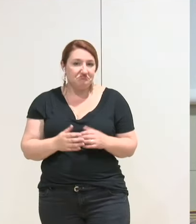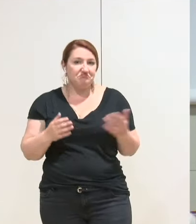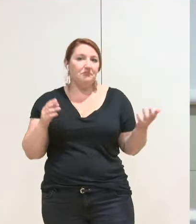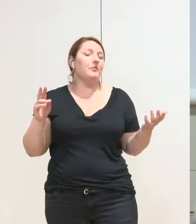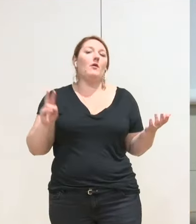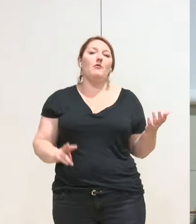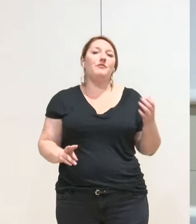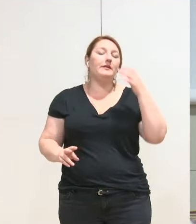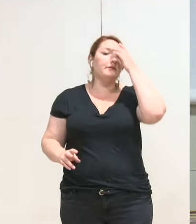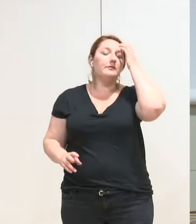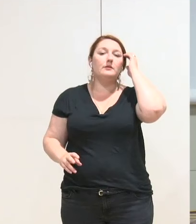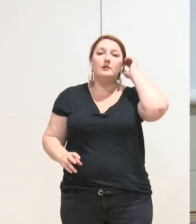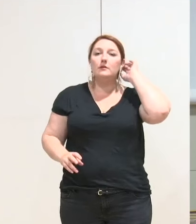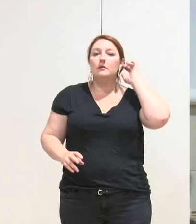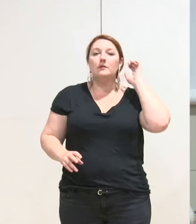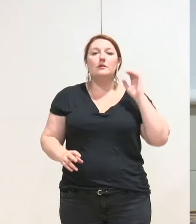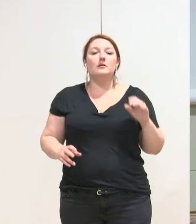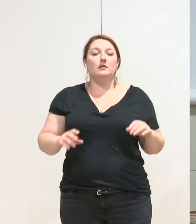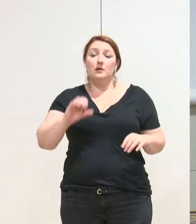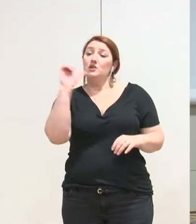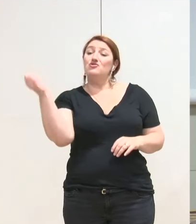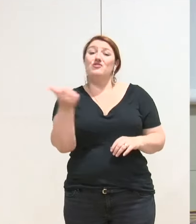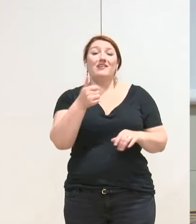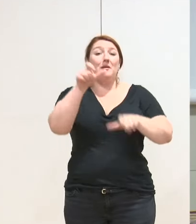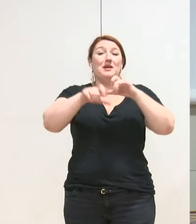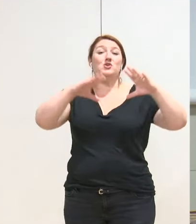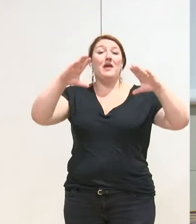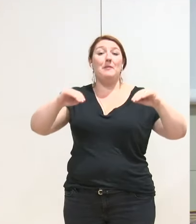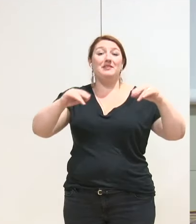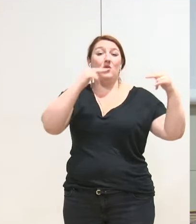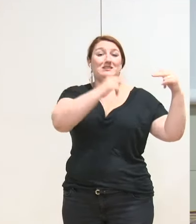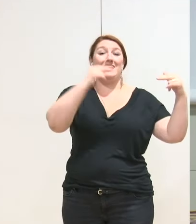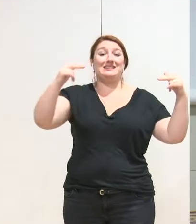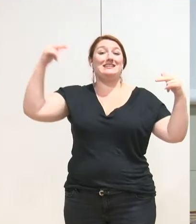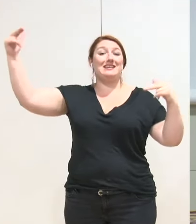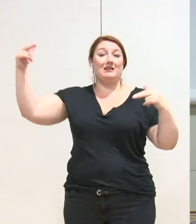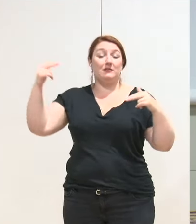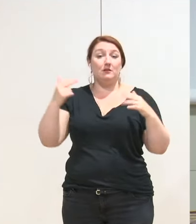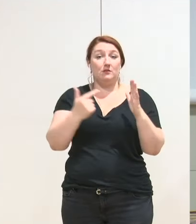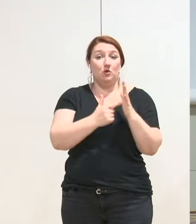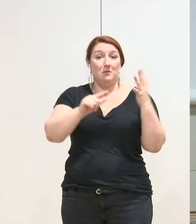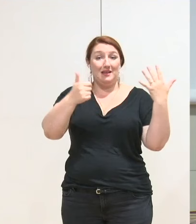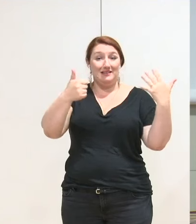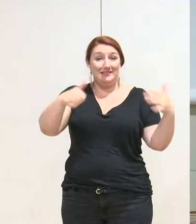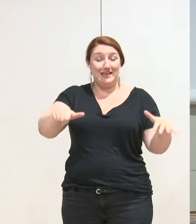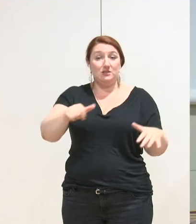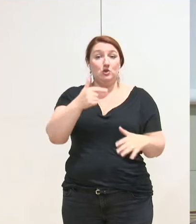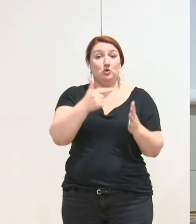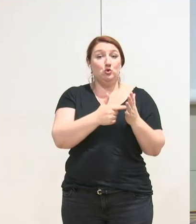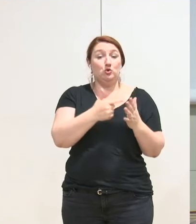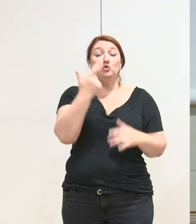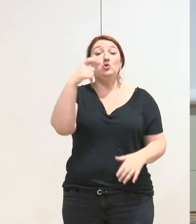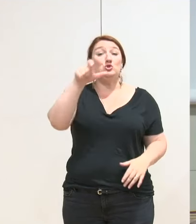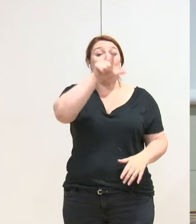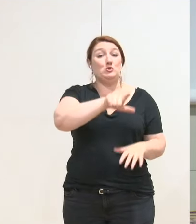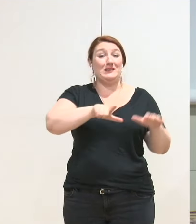fait la moyenne de la strade par habitant en 2013 est de 275 € et pour la ville de Grenoble